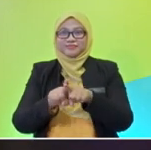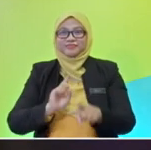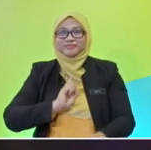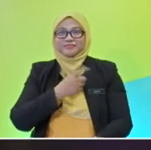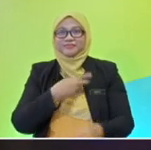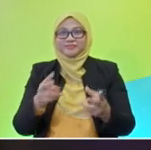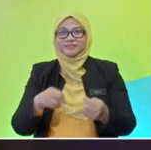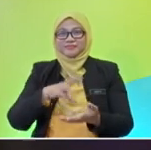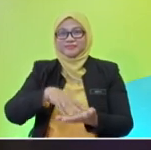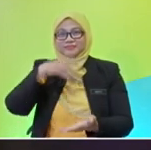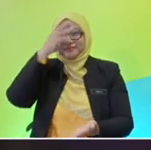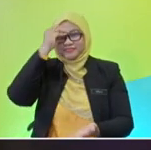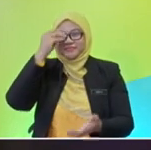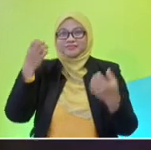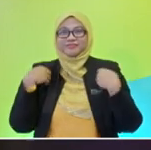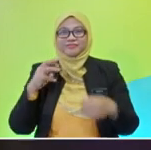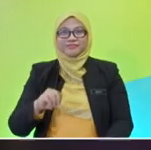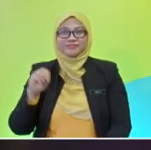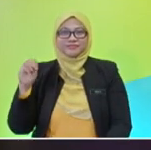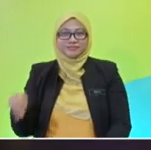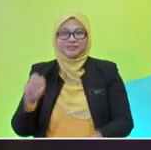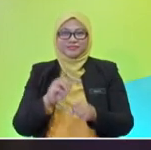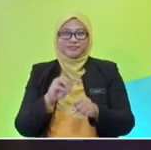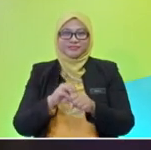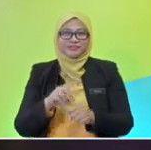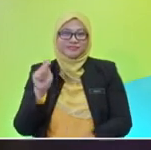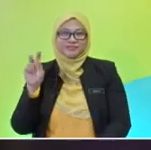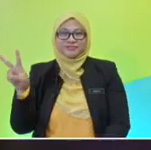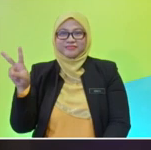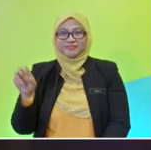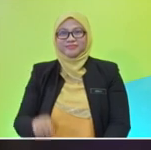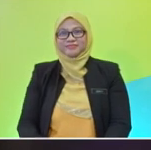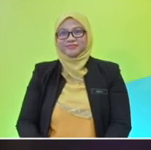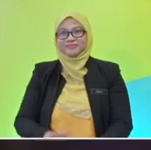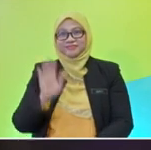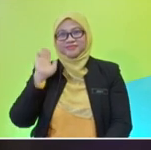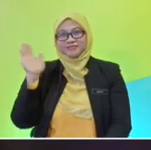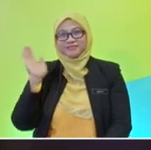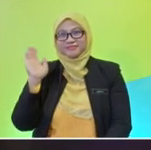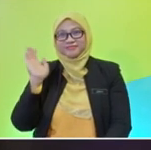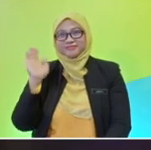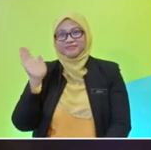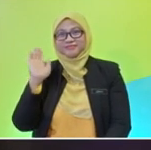ini juga ada murid dalam tarian nah cuma sampai ada kayak gitu di studi murid-murid semua